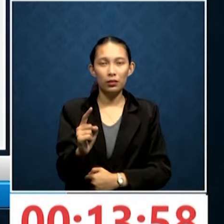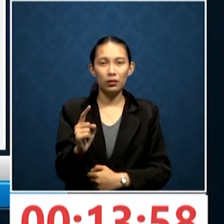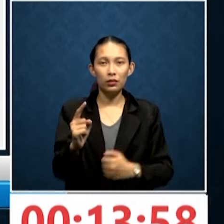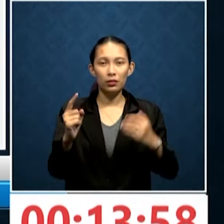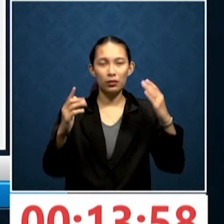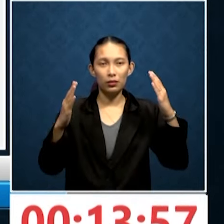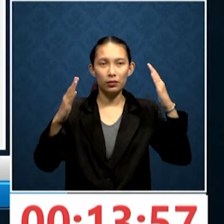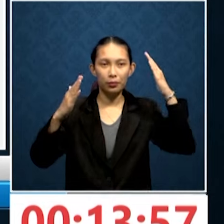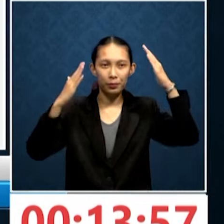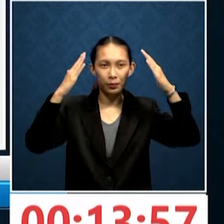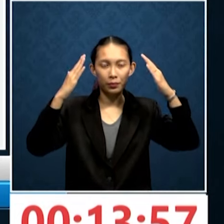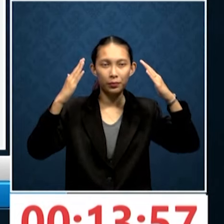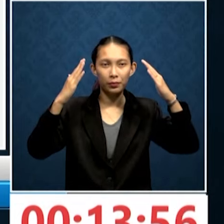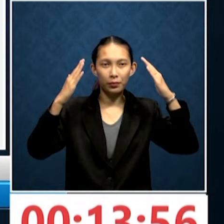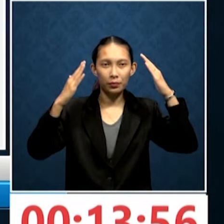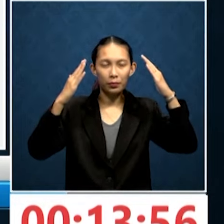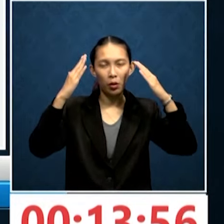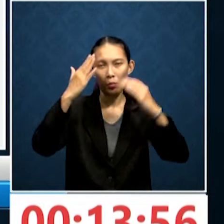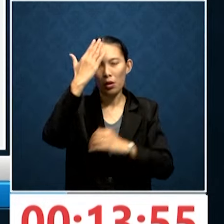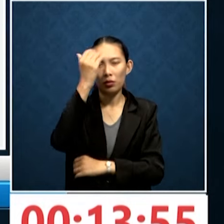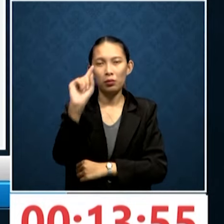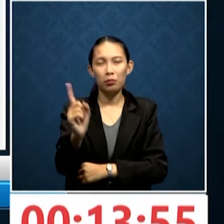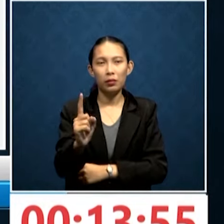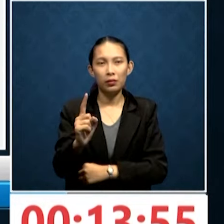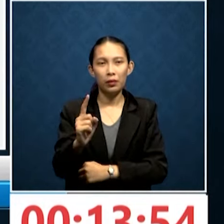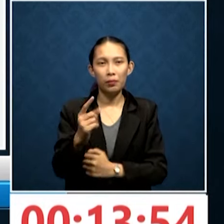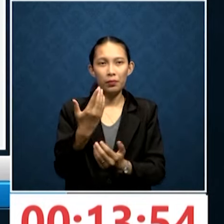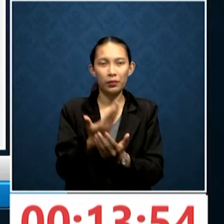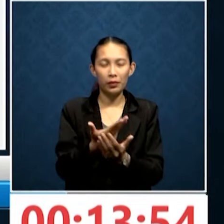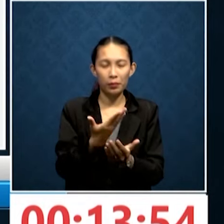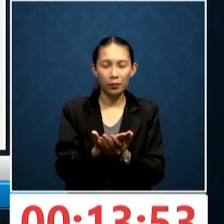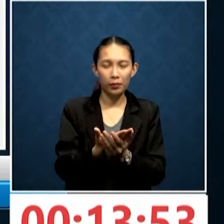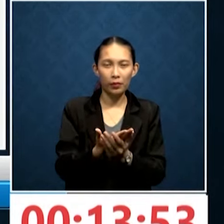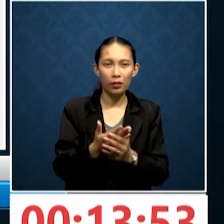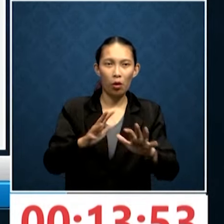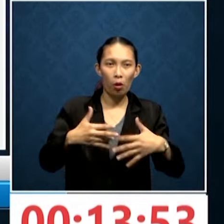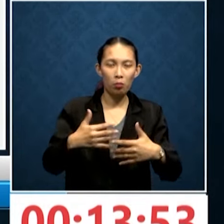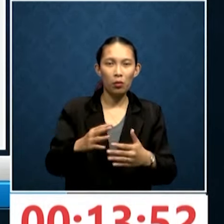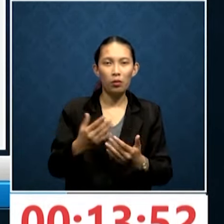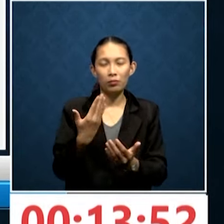ที่จะขึ้นราคาสินค้านำเข้าจากจีนได้